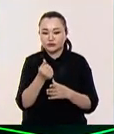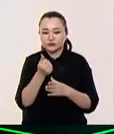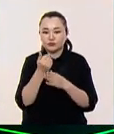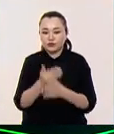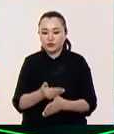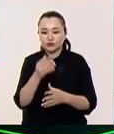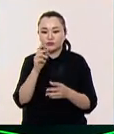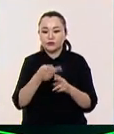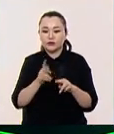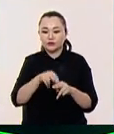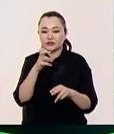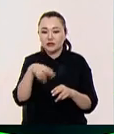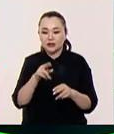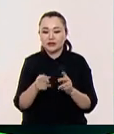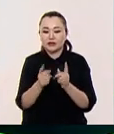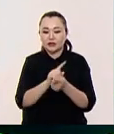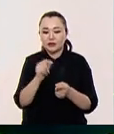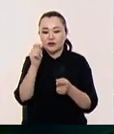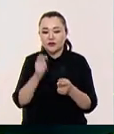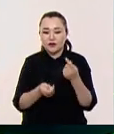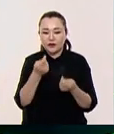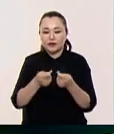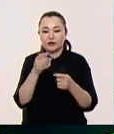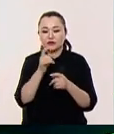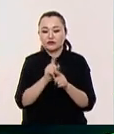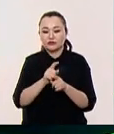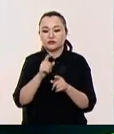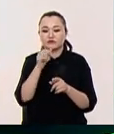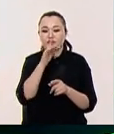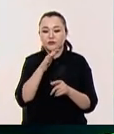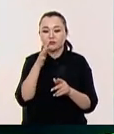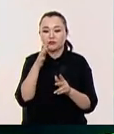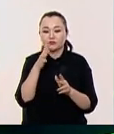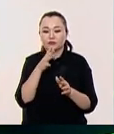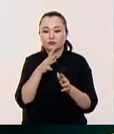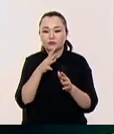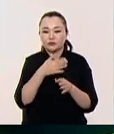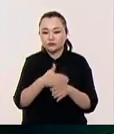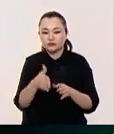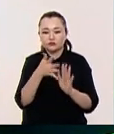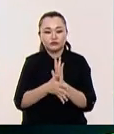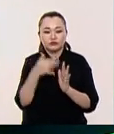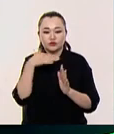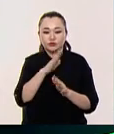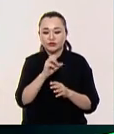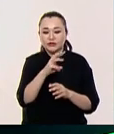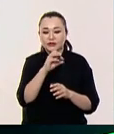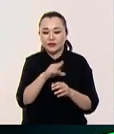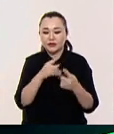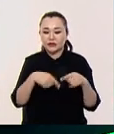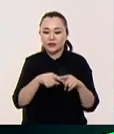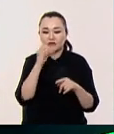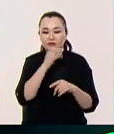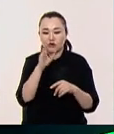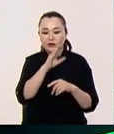Өйткені қоймадағы тауарды өзгелге жөнелтуге біраз уақыт кетеді деп отыр. Ал Атамекен кәсіпкерлік палатасы қазір Еуропа елдеріне